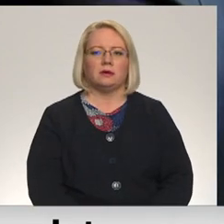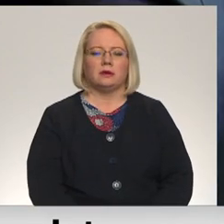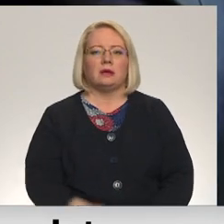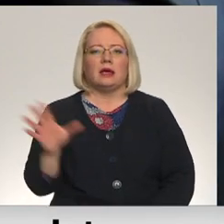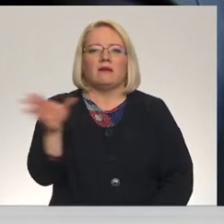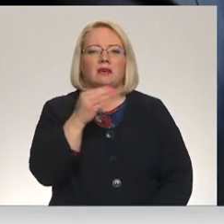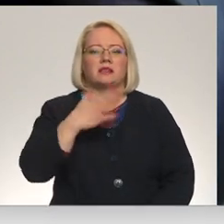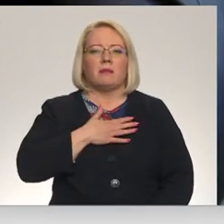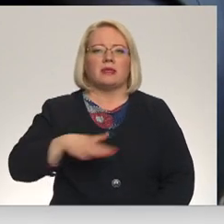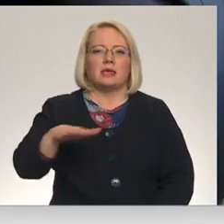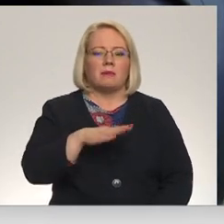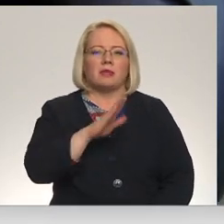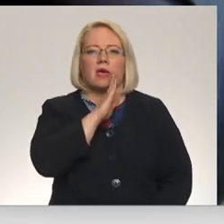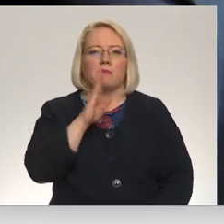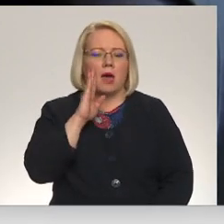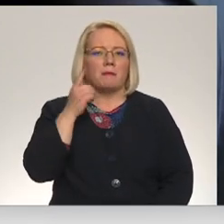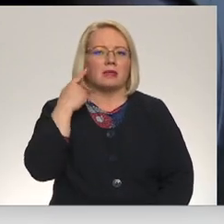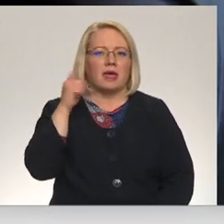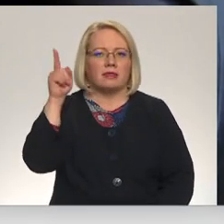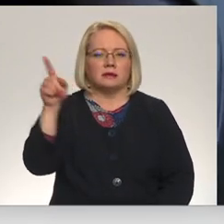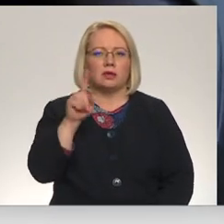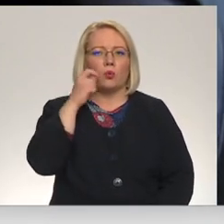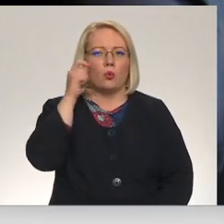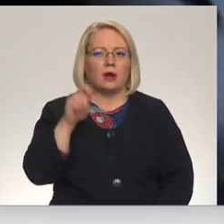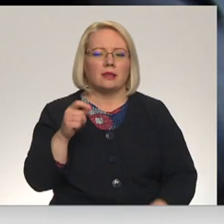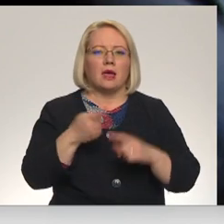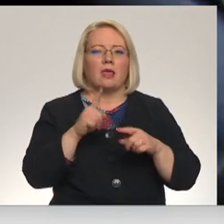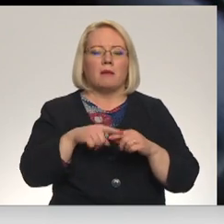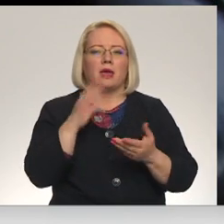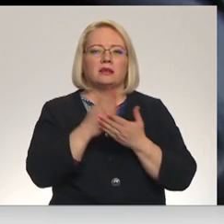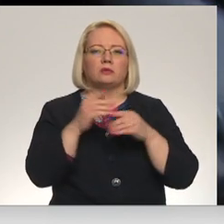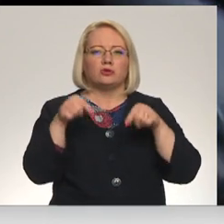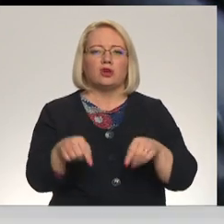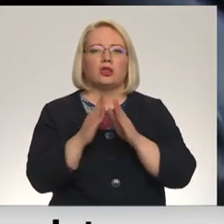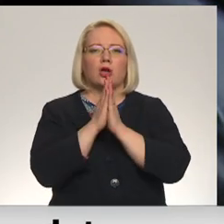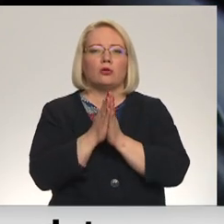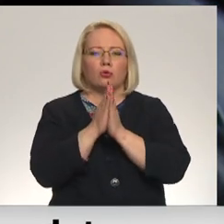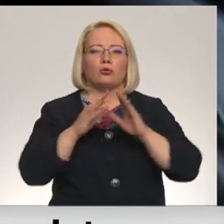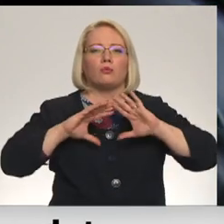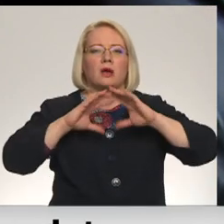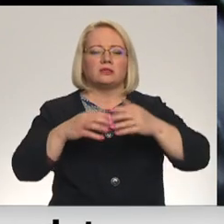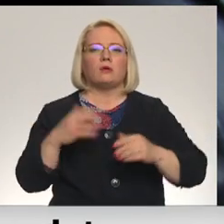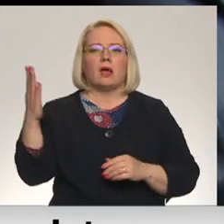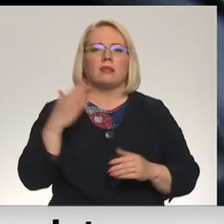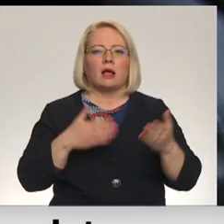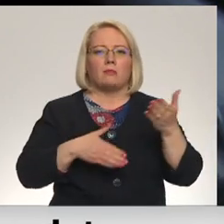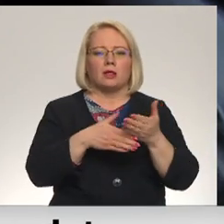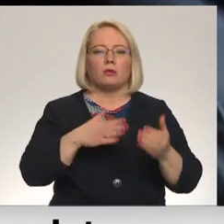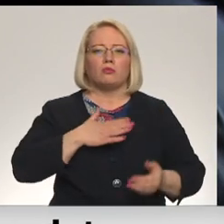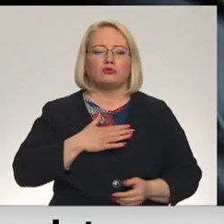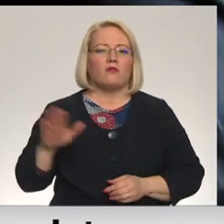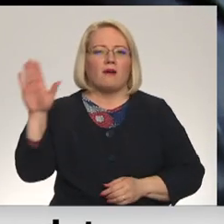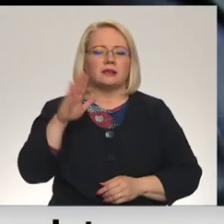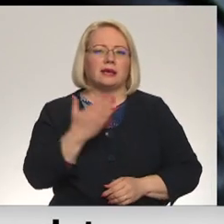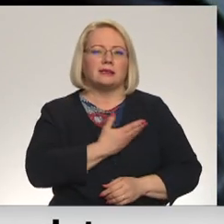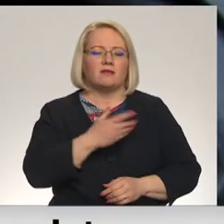Visa mana ģimene, mana māma un tētis šobrīd ir Ukrainā, tāpēc esam šeit, lai lūgtu pasaulē nākt palīgā mūsu valstī izdzīvot, pasargāt